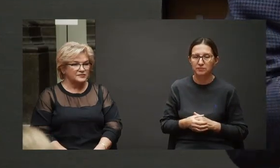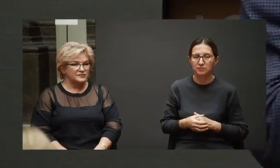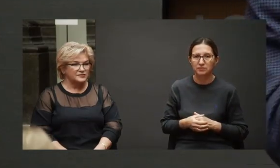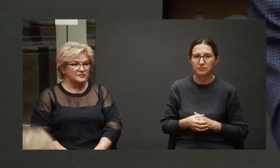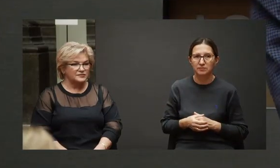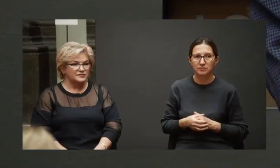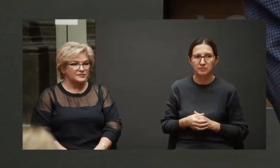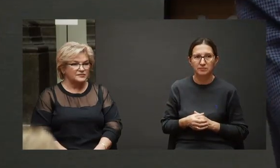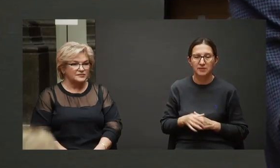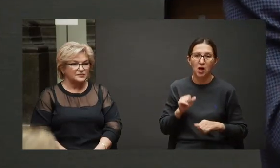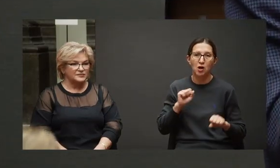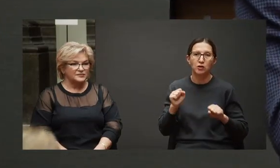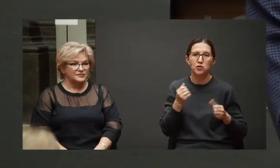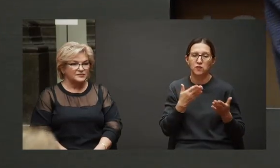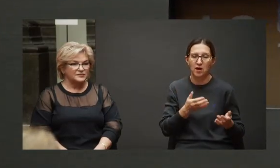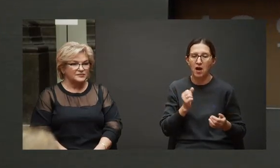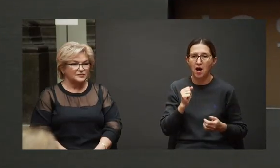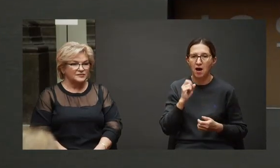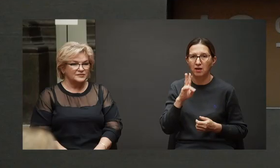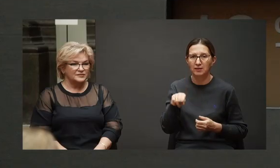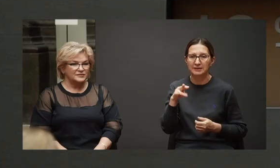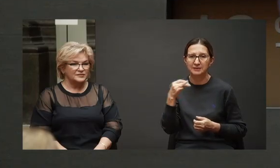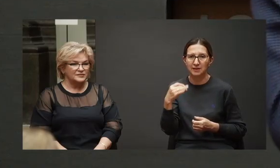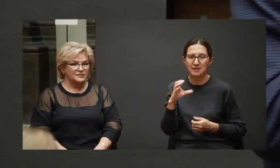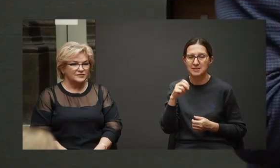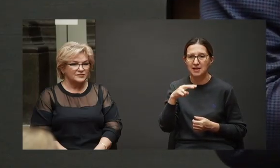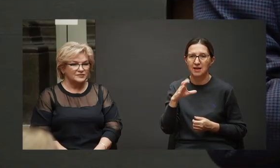Режиссер, как вы заметили, Андрей Сильвестров.